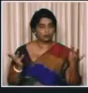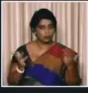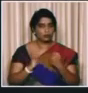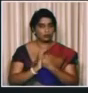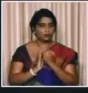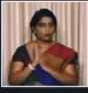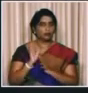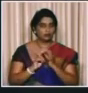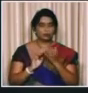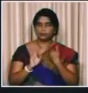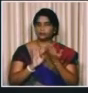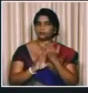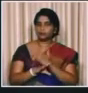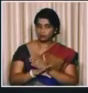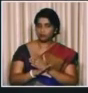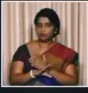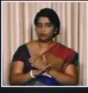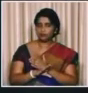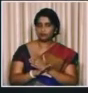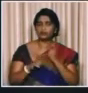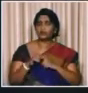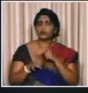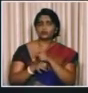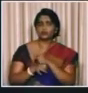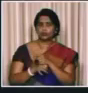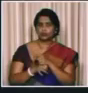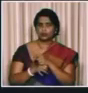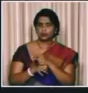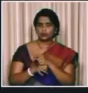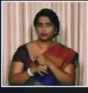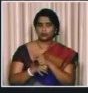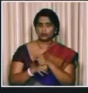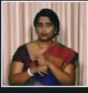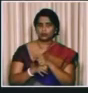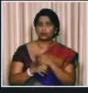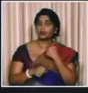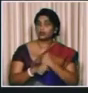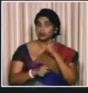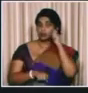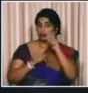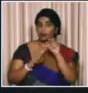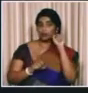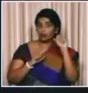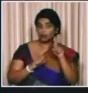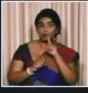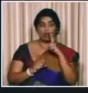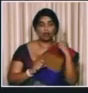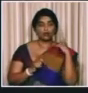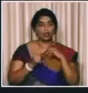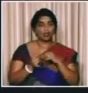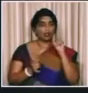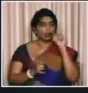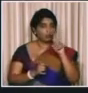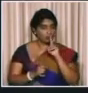ගරු මන්ත්‍රීතුමා මම මේකට මීට කලිනුත් මතක පොයින්ට් ඔෆ් ඕඩර් එක මොකද්ද ගරු මන්තුමා පොයින්ට් ඔෆ් ඕඩර් එක රාජ්‍ය නිලධාරියගේ දැන් නමක් කියලා ආරක්ෂක ලේකම්තුමාගේ